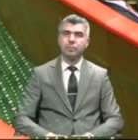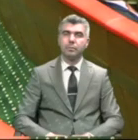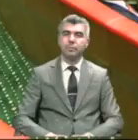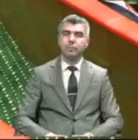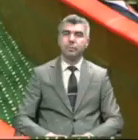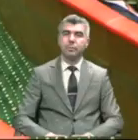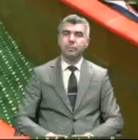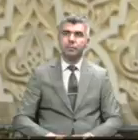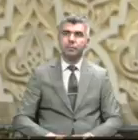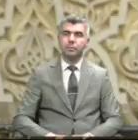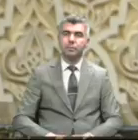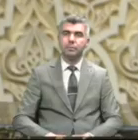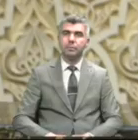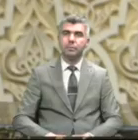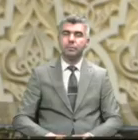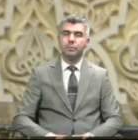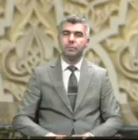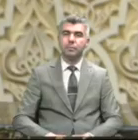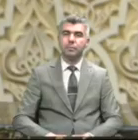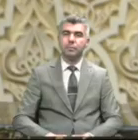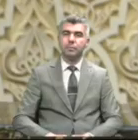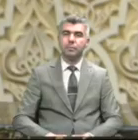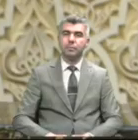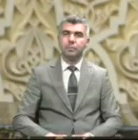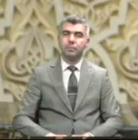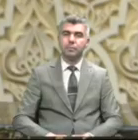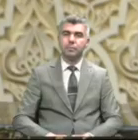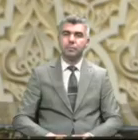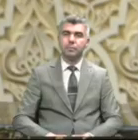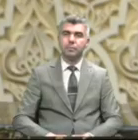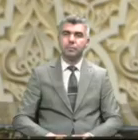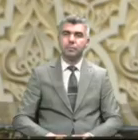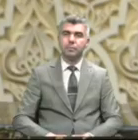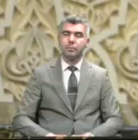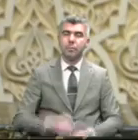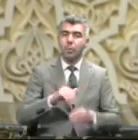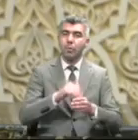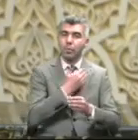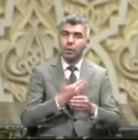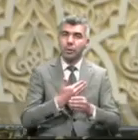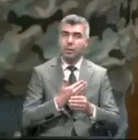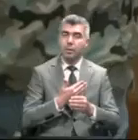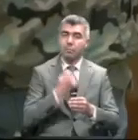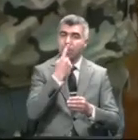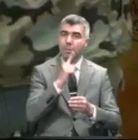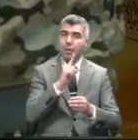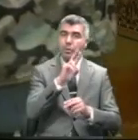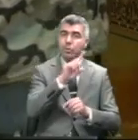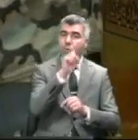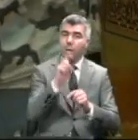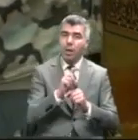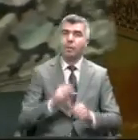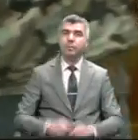تفضل تفضل سيد الرئيس اذا السيد مستشار عن طرح السؤال تفضل